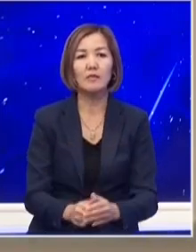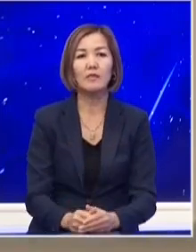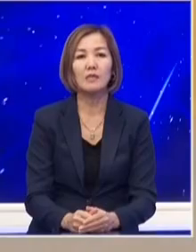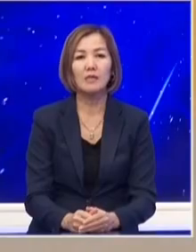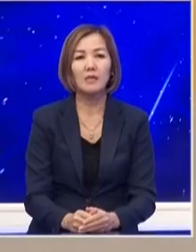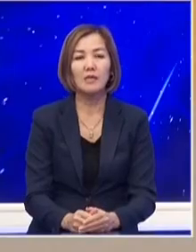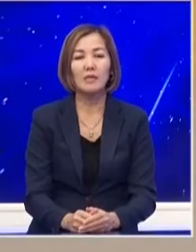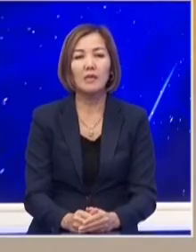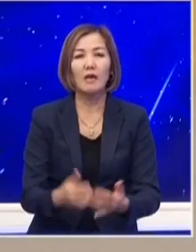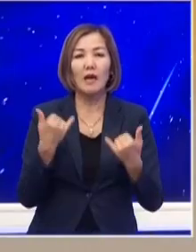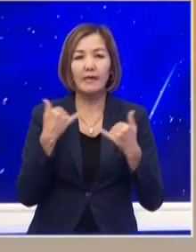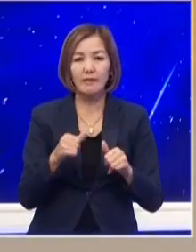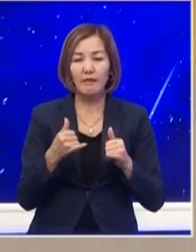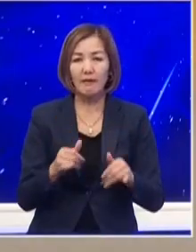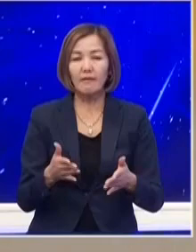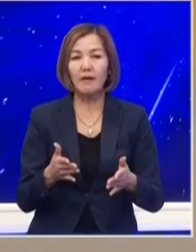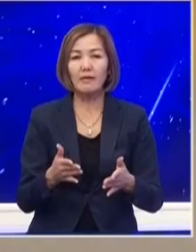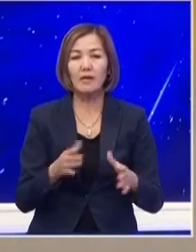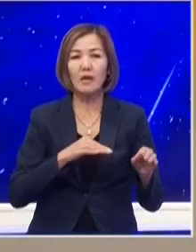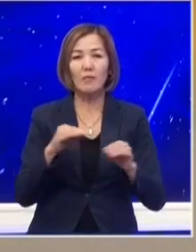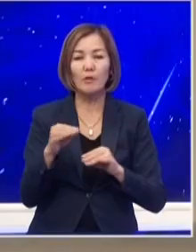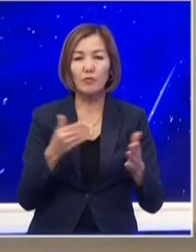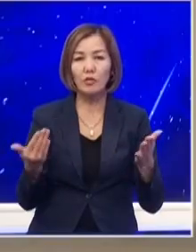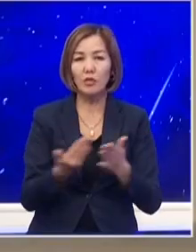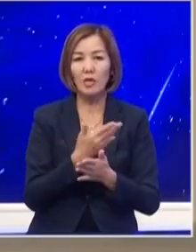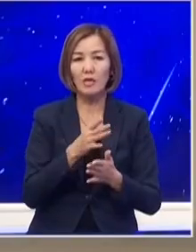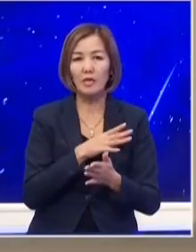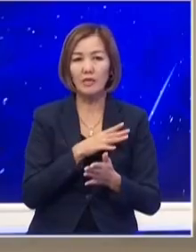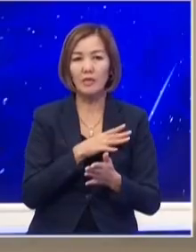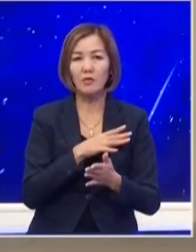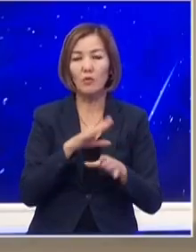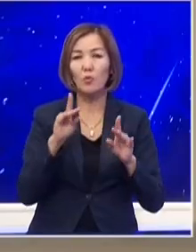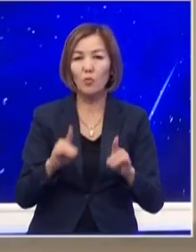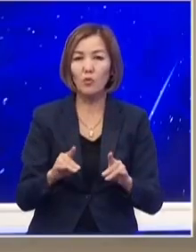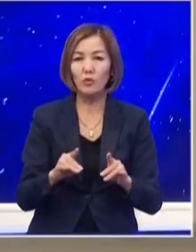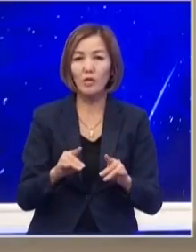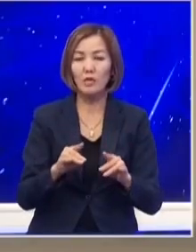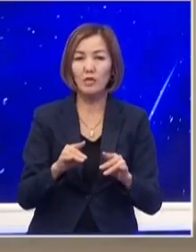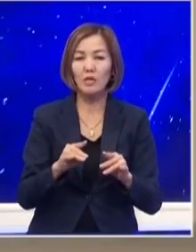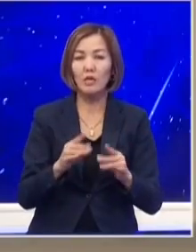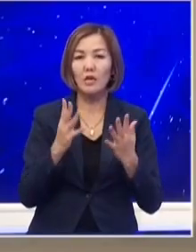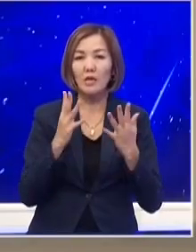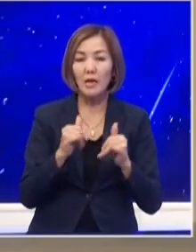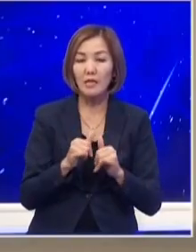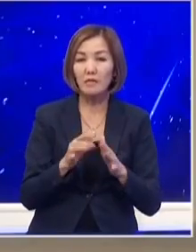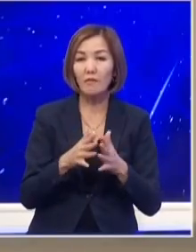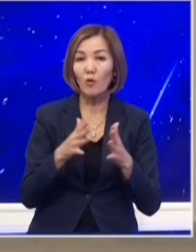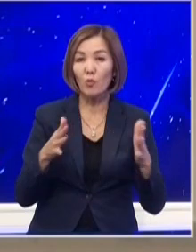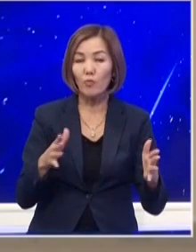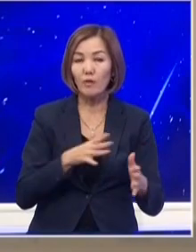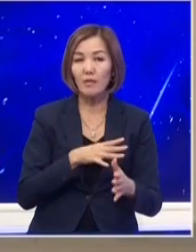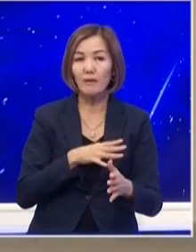Солар асханадағы жабдықтарды жаңалады, яғни балалардың отыратын орындарын көбейтті. Ал мектептер